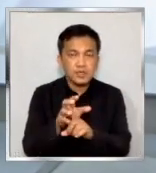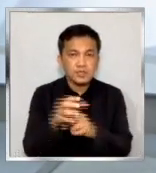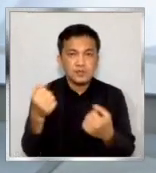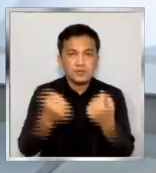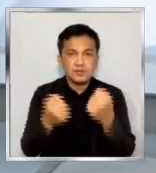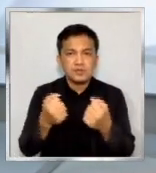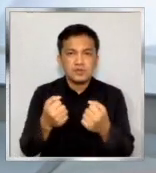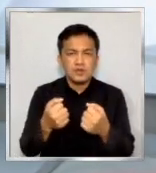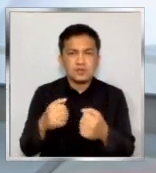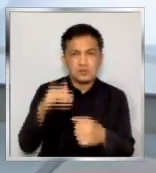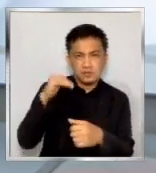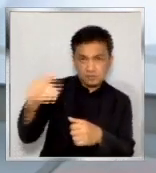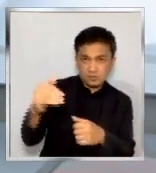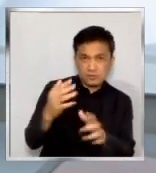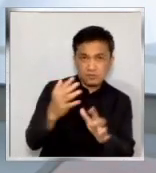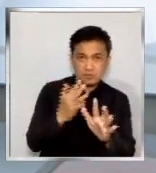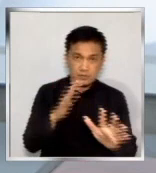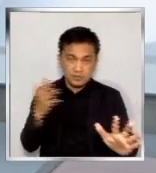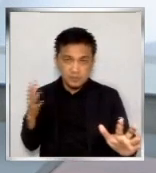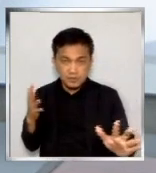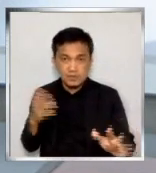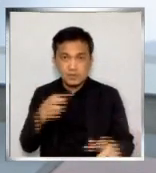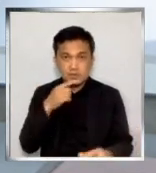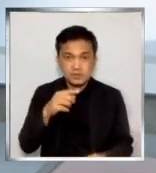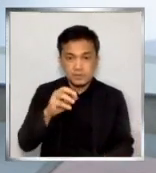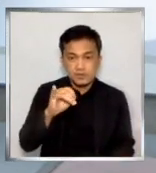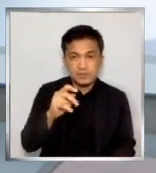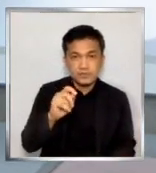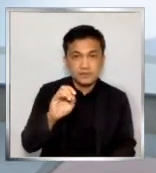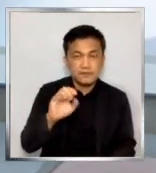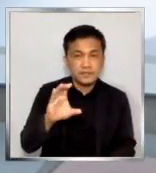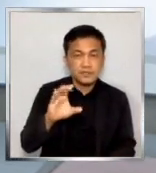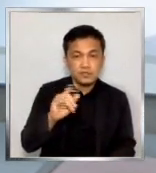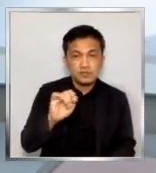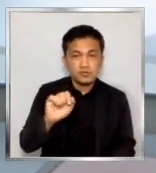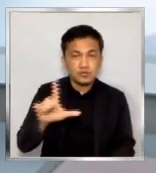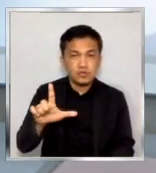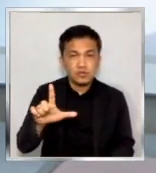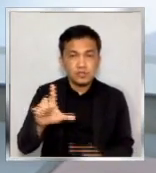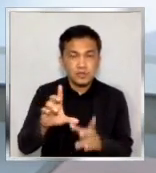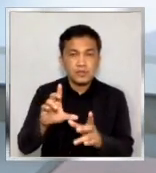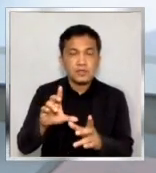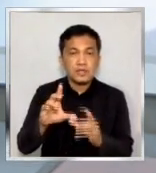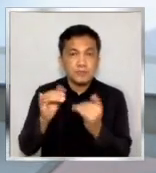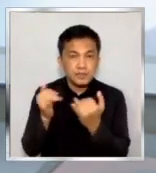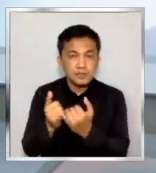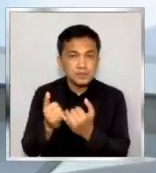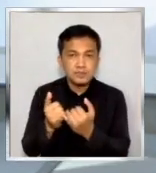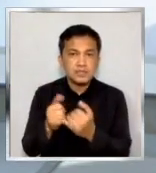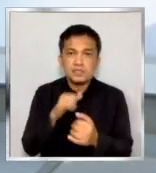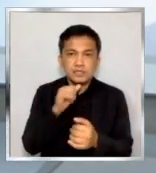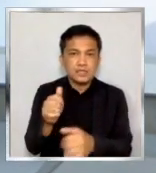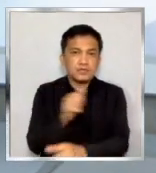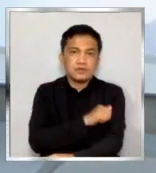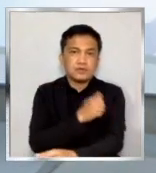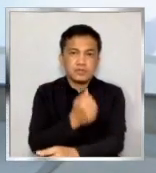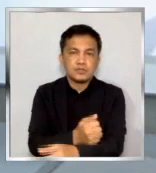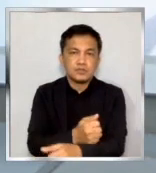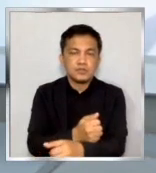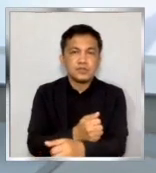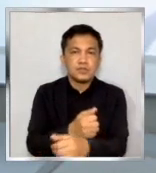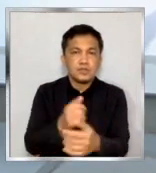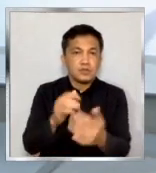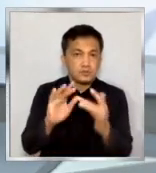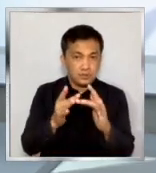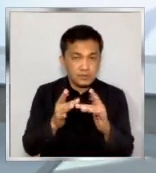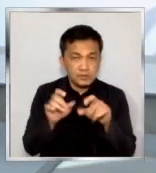pila. Pero sabi po ng Metro Pacific Tollways Corporation o MPTC, hindi awtorisado ang mga online seller at